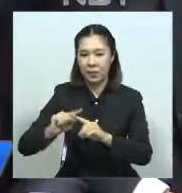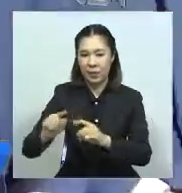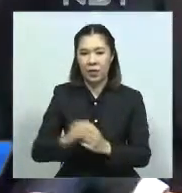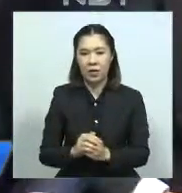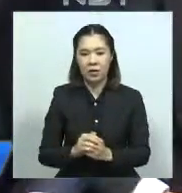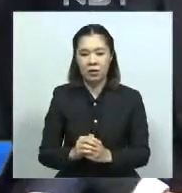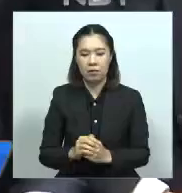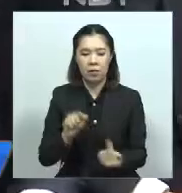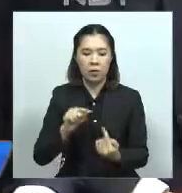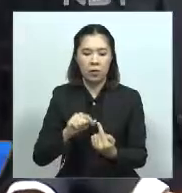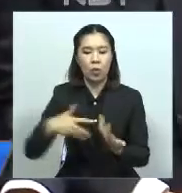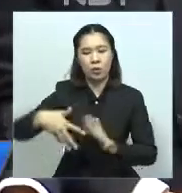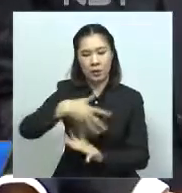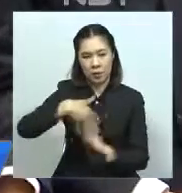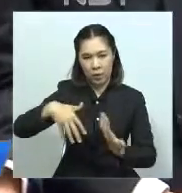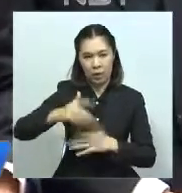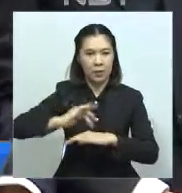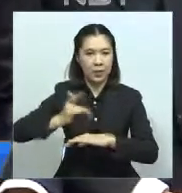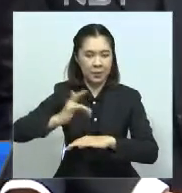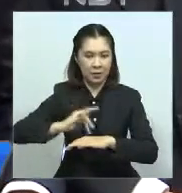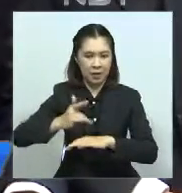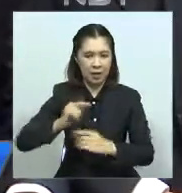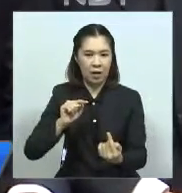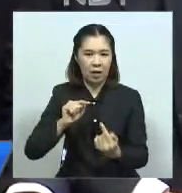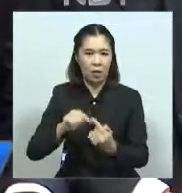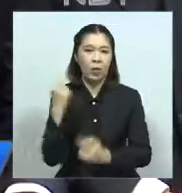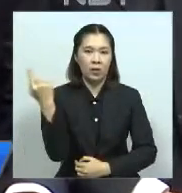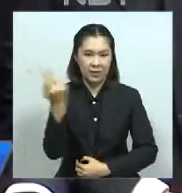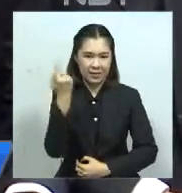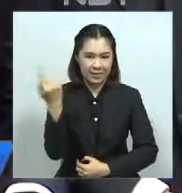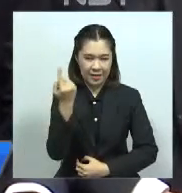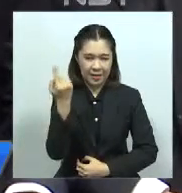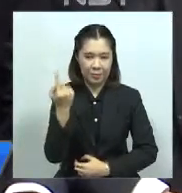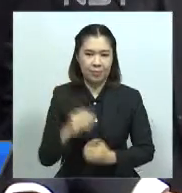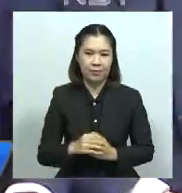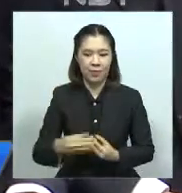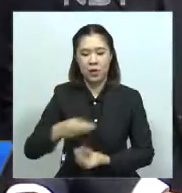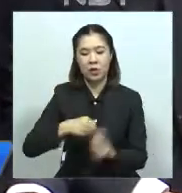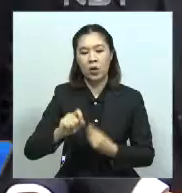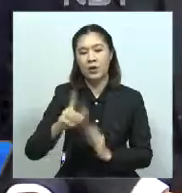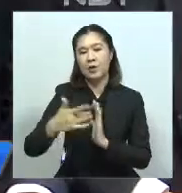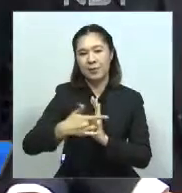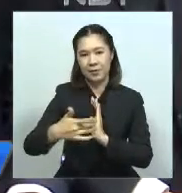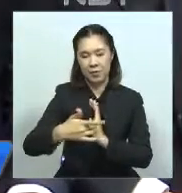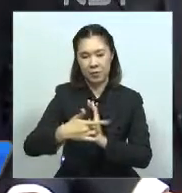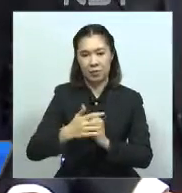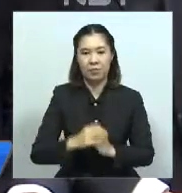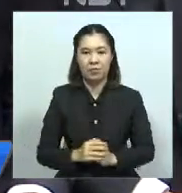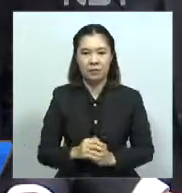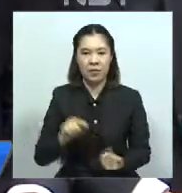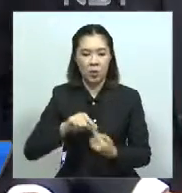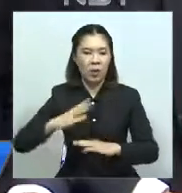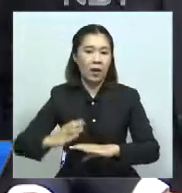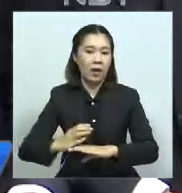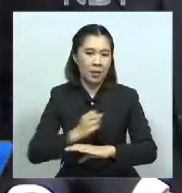พลังงานอุตสาหกรรมสิ่งแวดล้อมแล้วก็นโยบายขับเคลื่อนการท่องเที่ยวนโยบายเรื่องเศรษฐกิจดิจิทัลนโยบายกระจายอำนาจและนโย